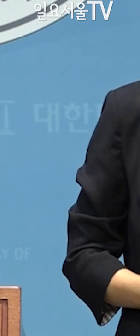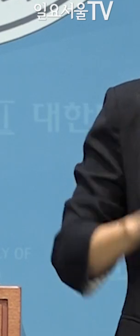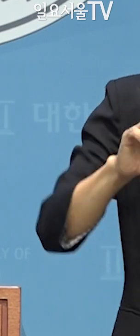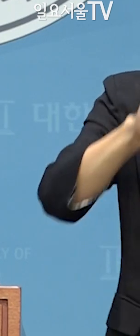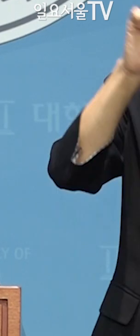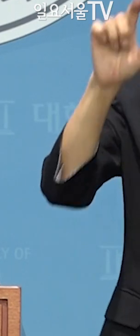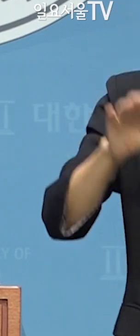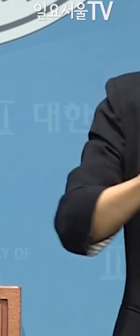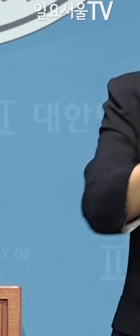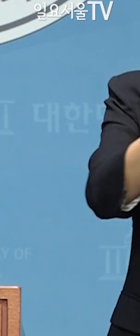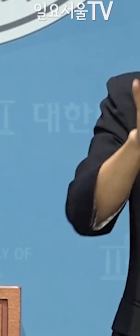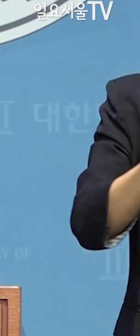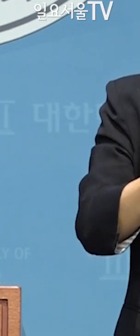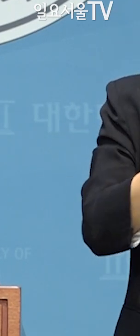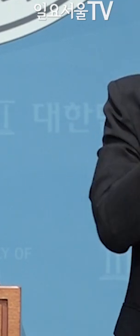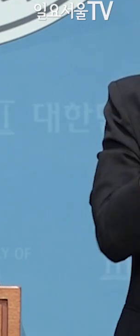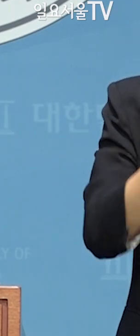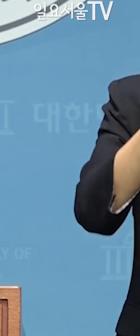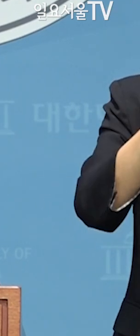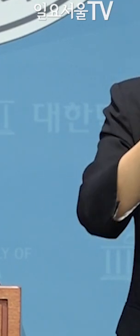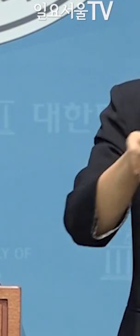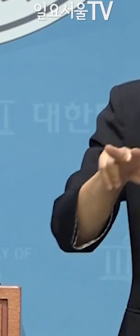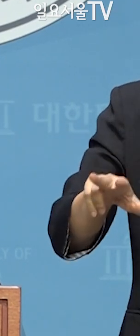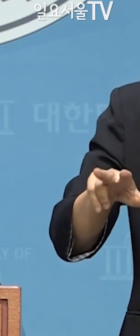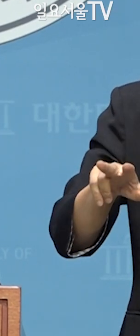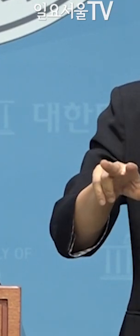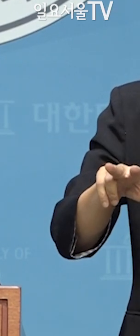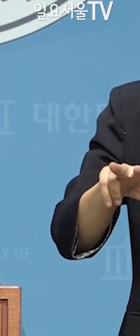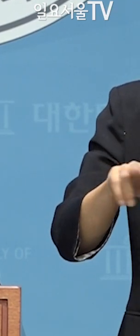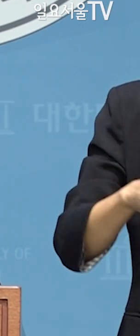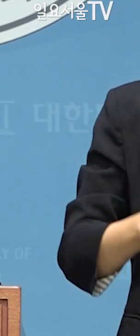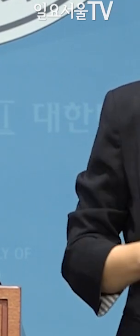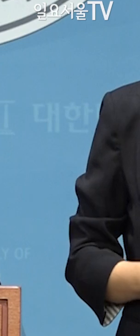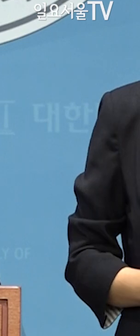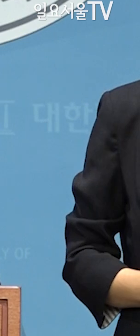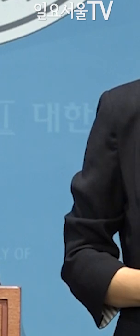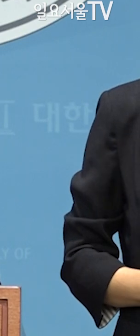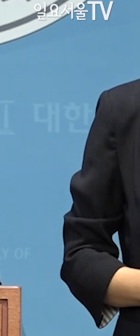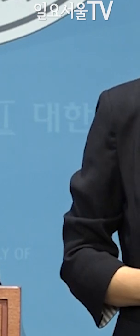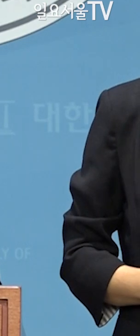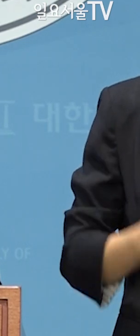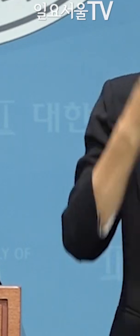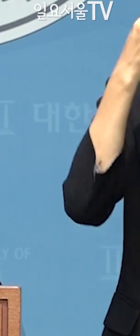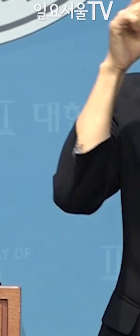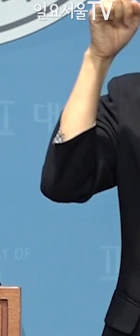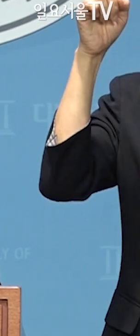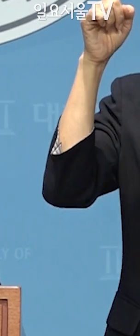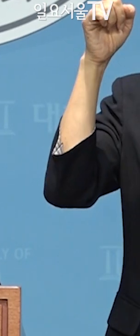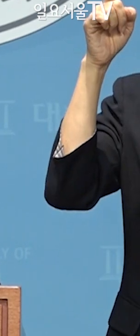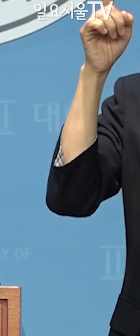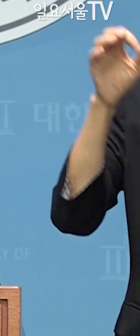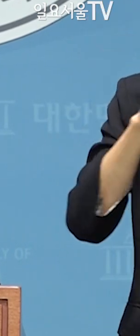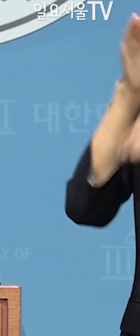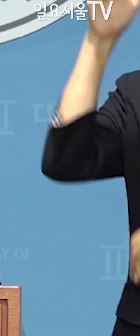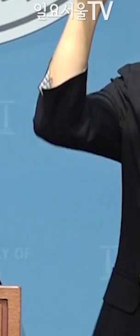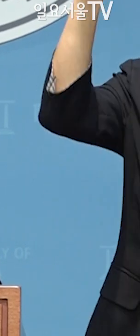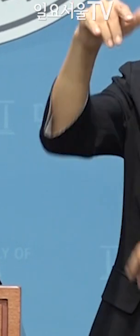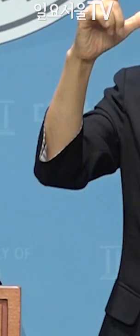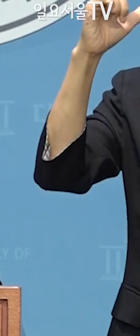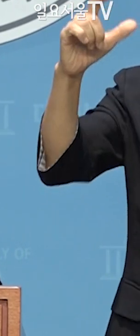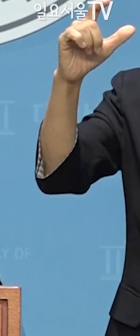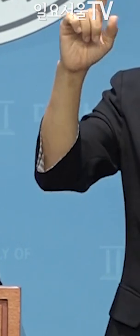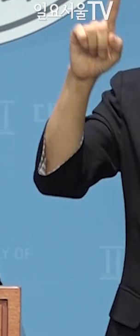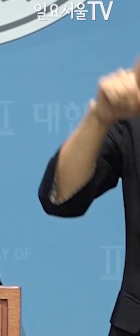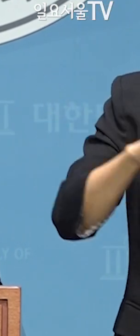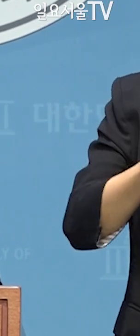민생경제가 비상한 상황입니다 지난 5일 미국발 경기 침체 공포로